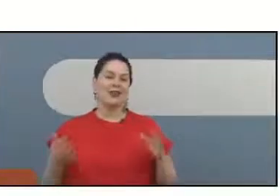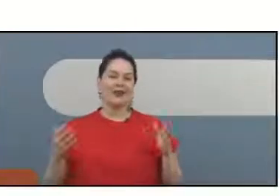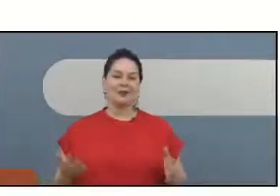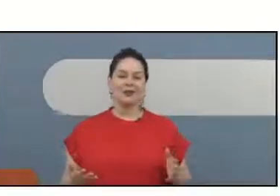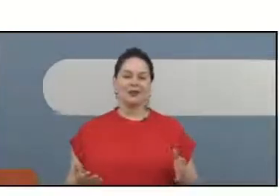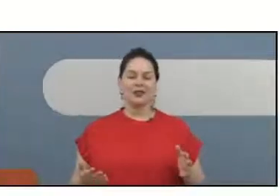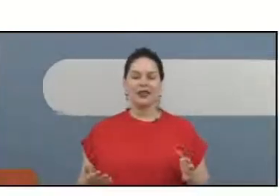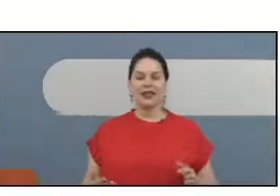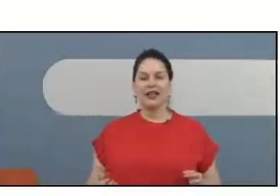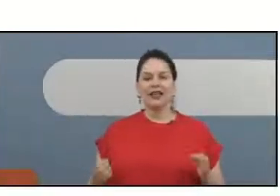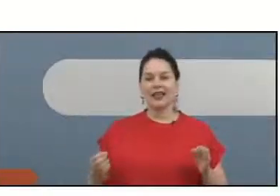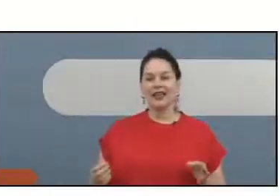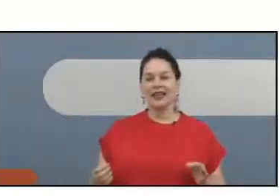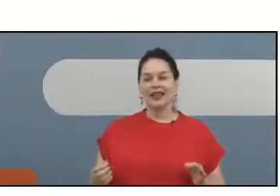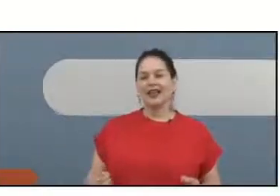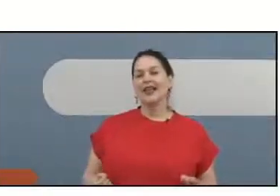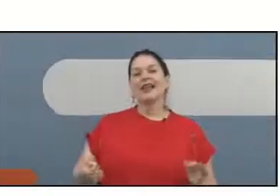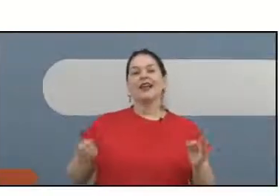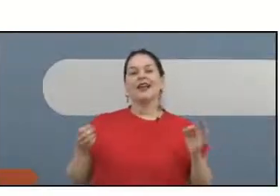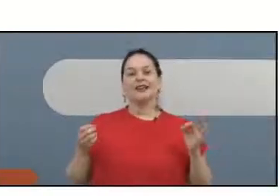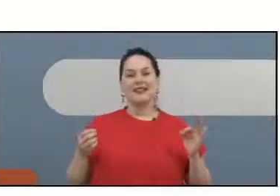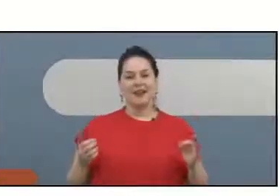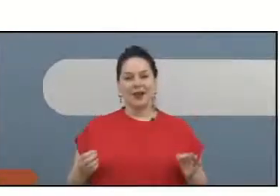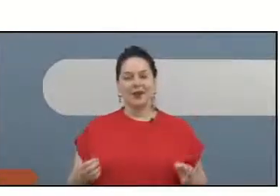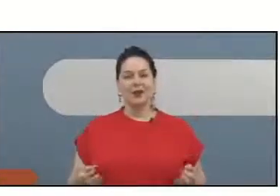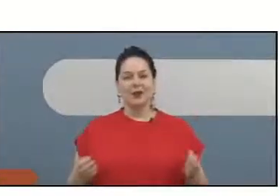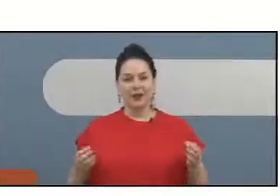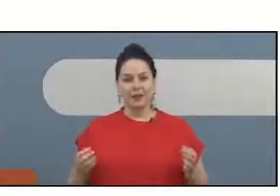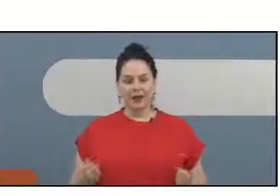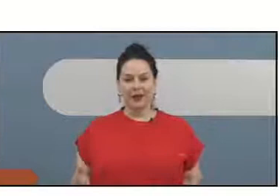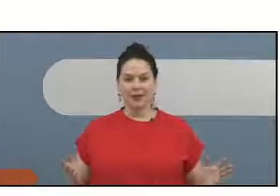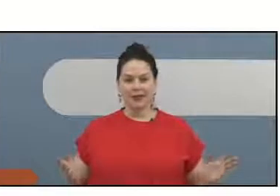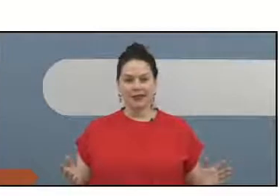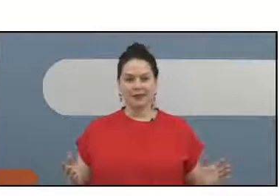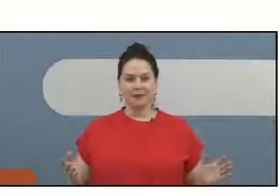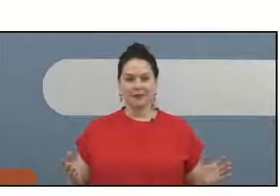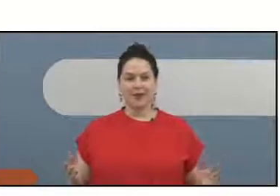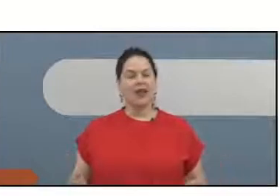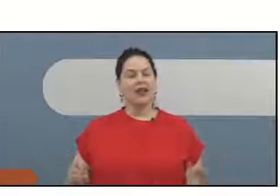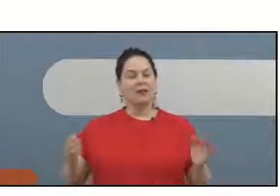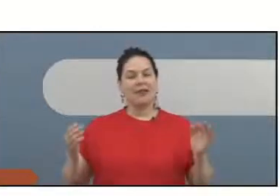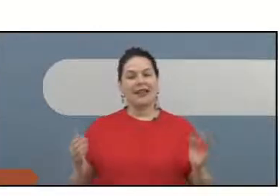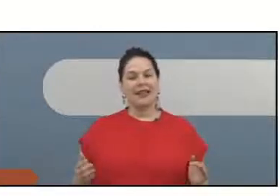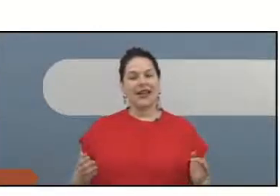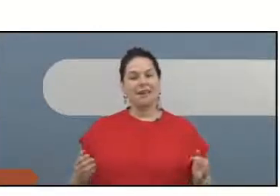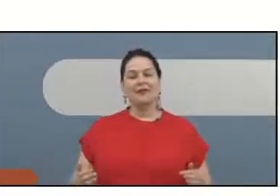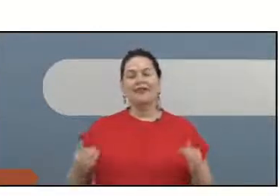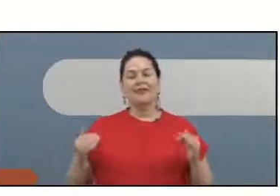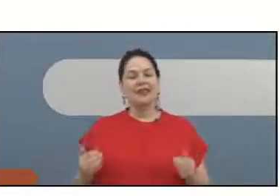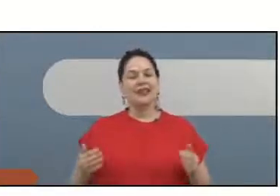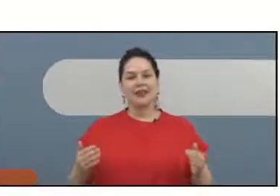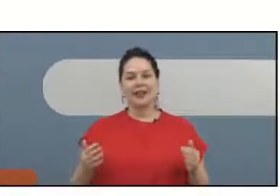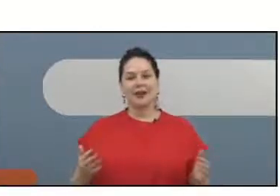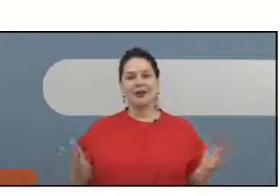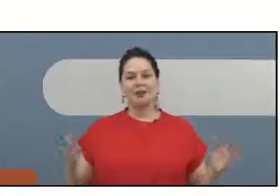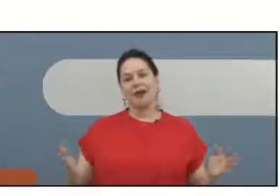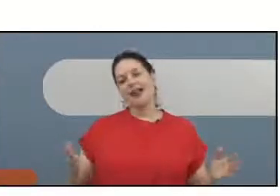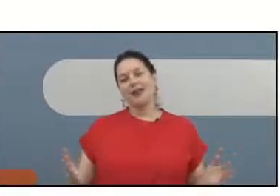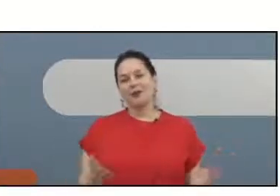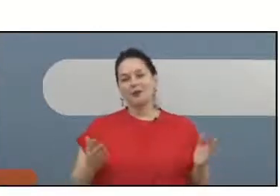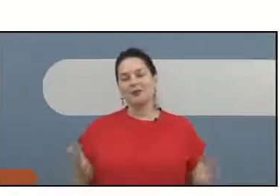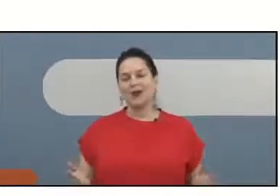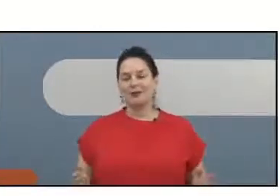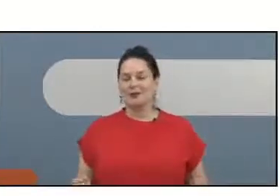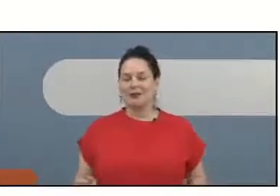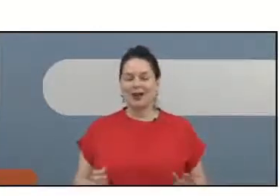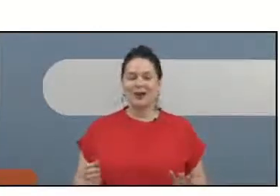מקובלת של המיתוס הזה, היא תיזהרו מהיבריס. בן אדם תמיד ירצה לעלות